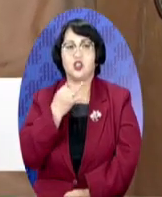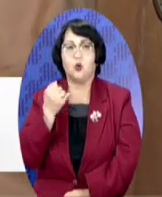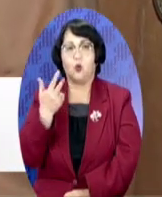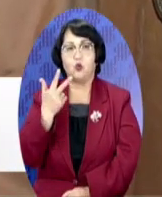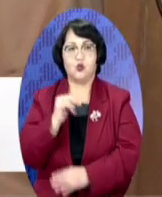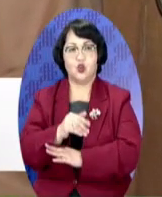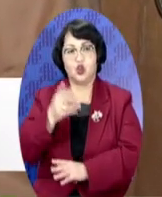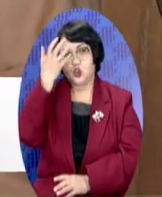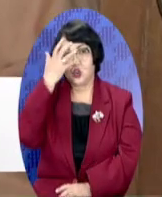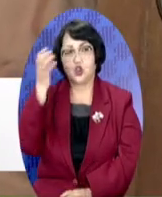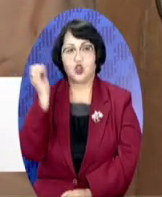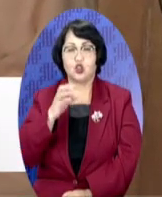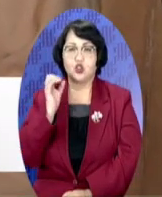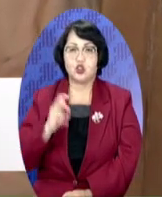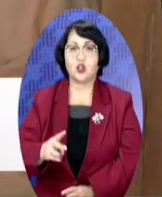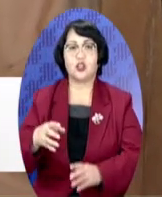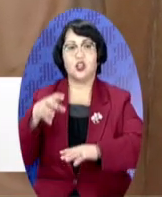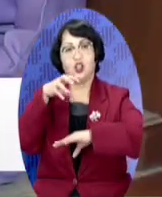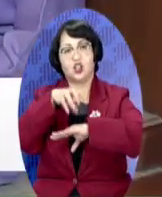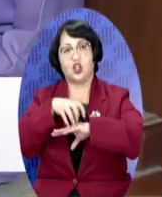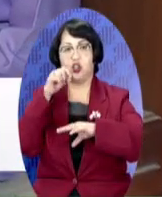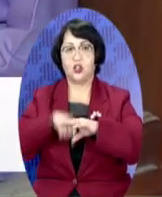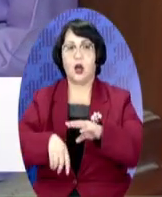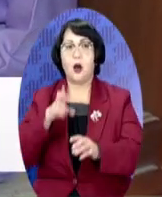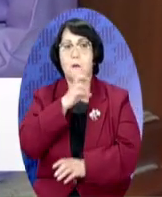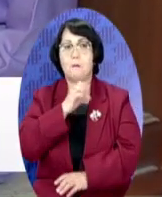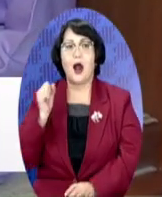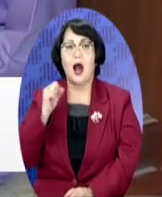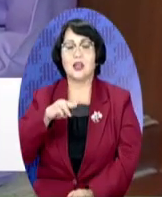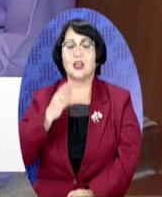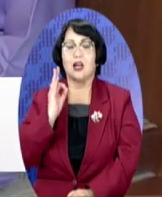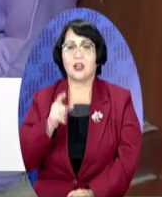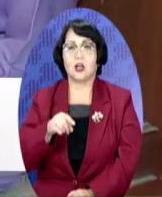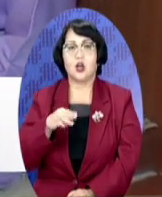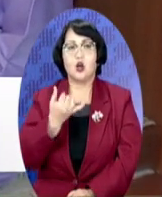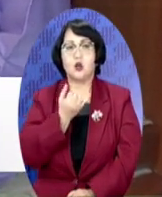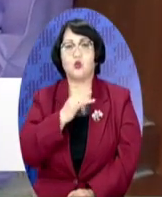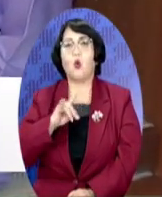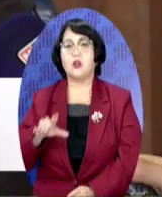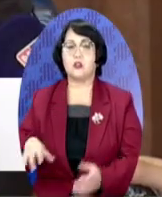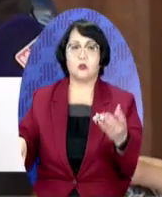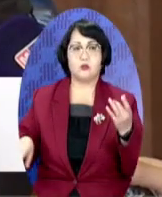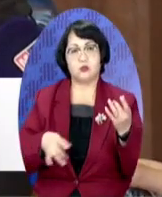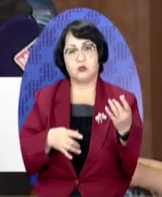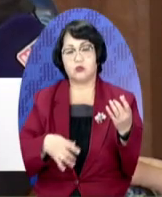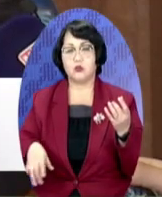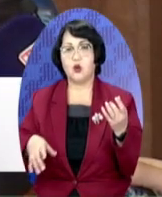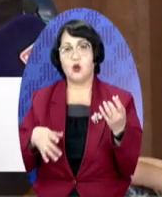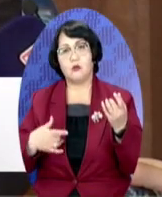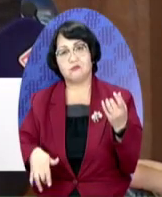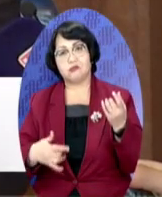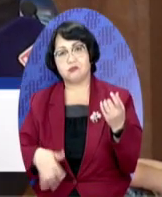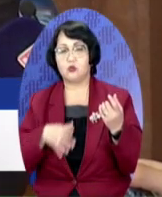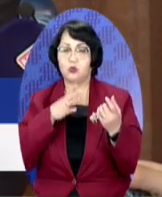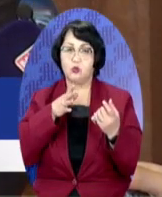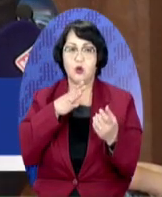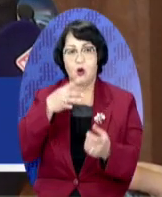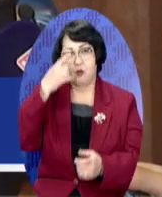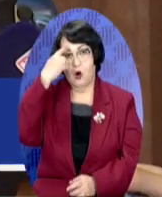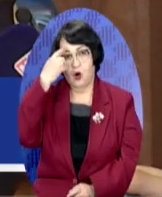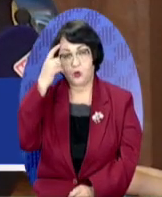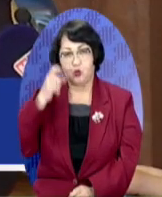төрийн ёслол хүндэтгэлийн өргөөнд баатарлаг туйлсыг хайлж байхаар тогтоогод байгаа юм. Миний зориг Монгол морины